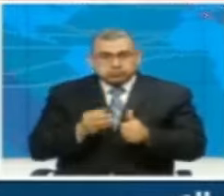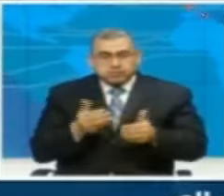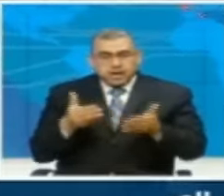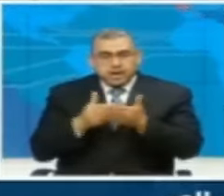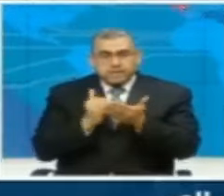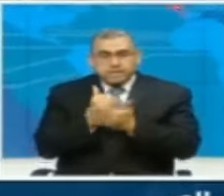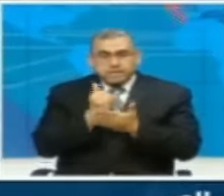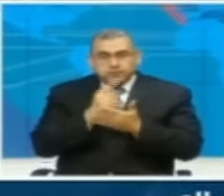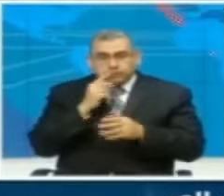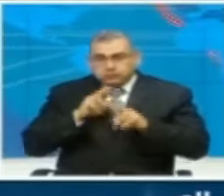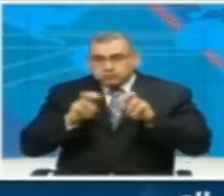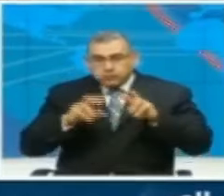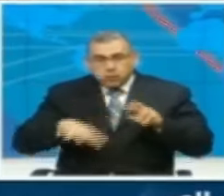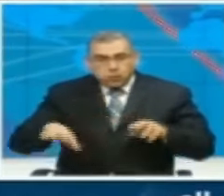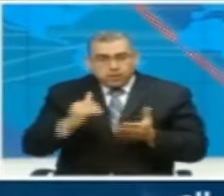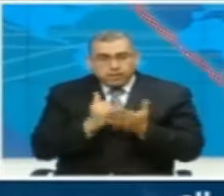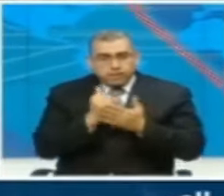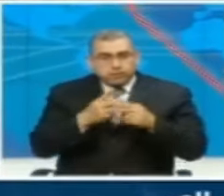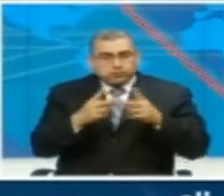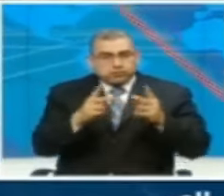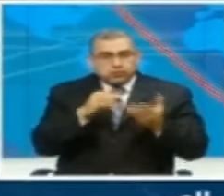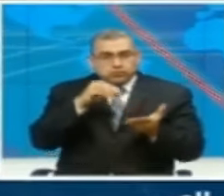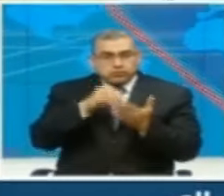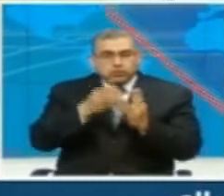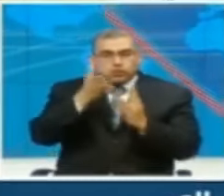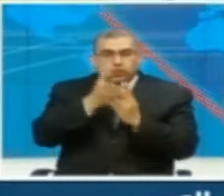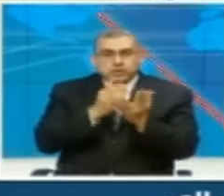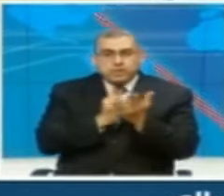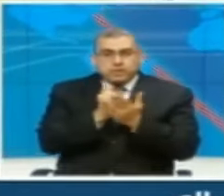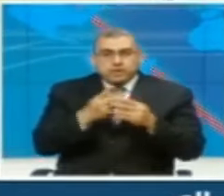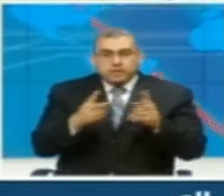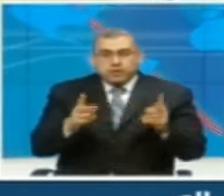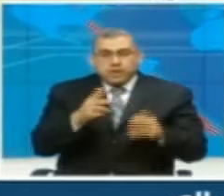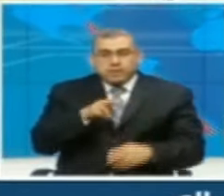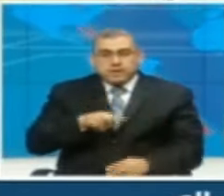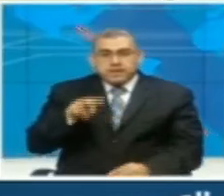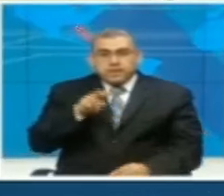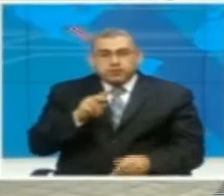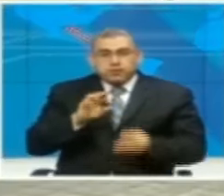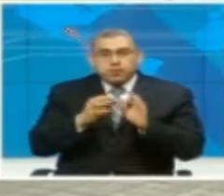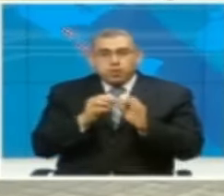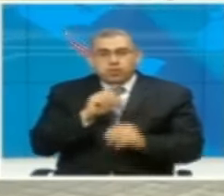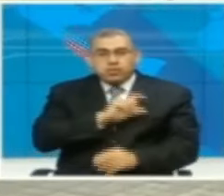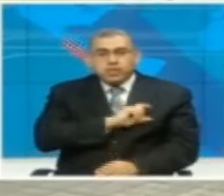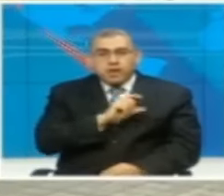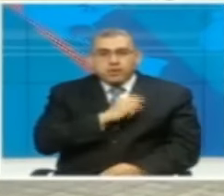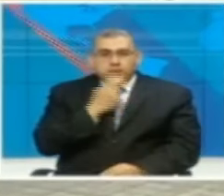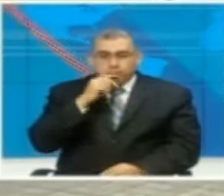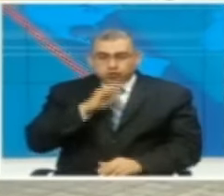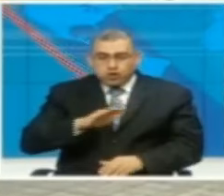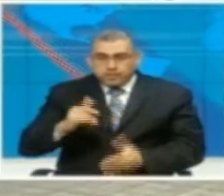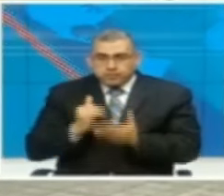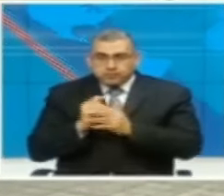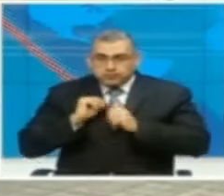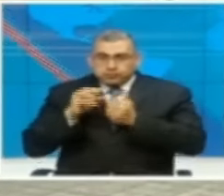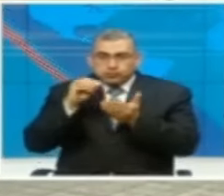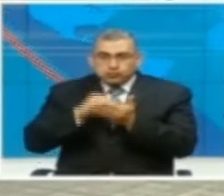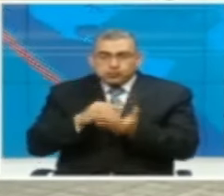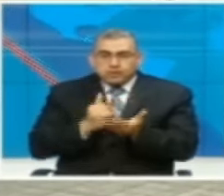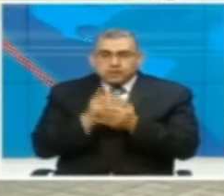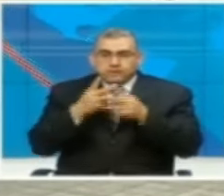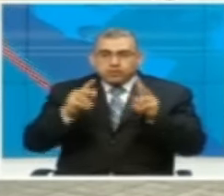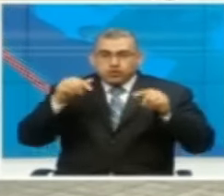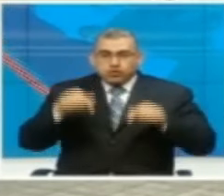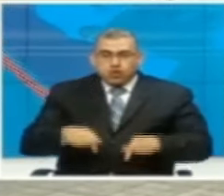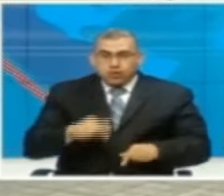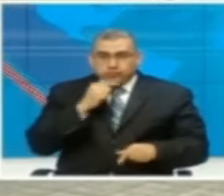على أتم استعداد لبداية النص الثاني. 28 مليون طالب وطالبة انتظموا في اليوم الأول للفصل الدراسي